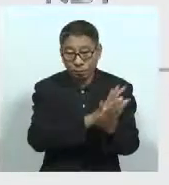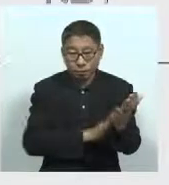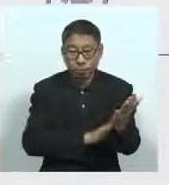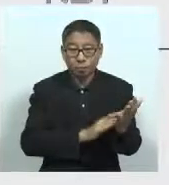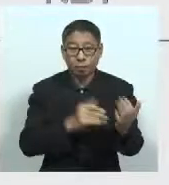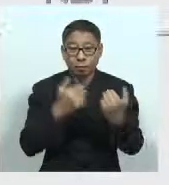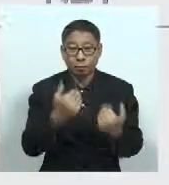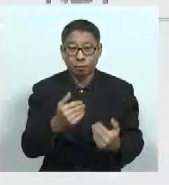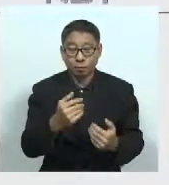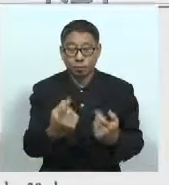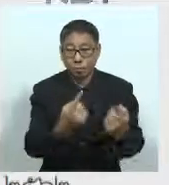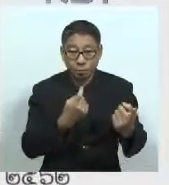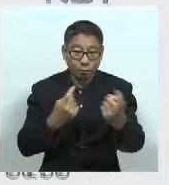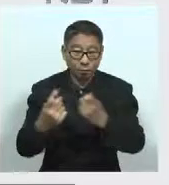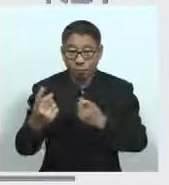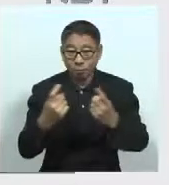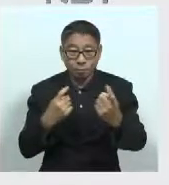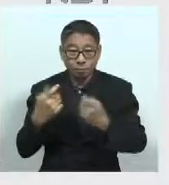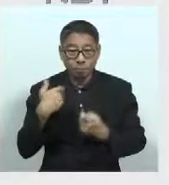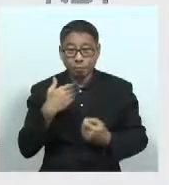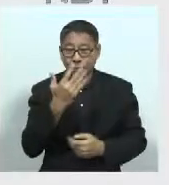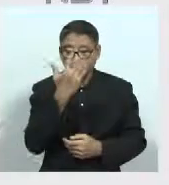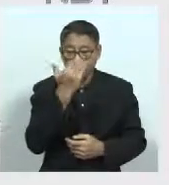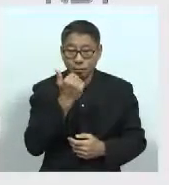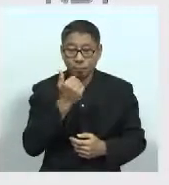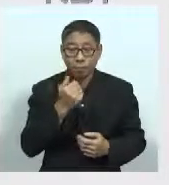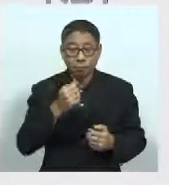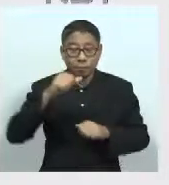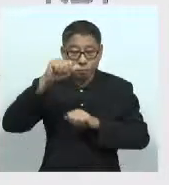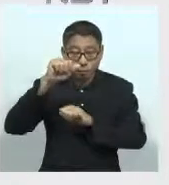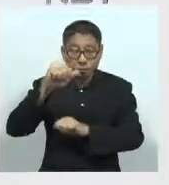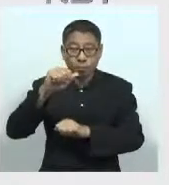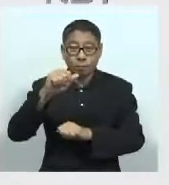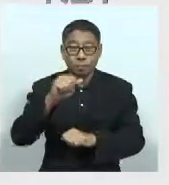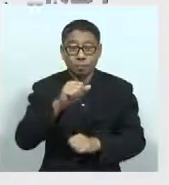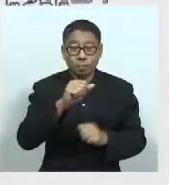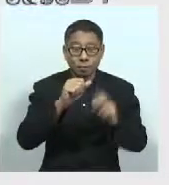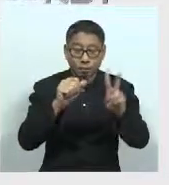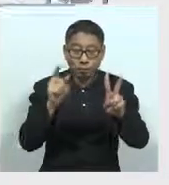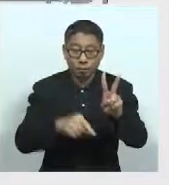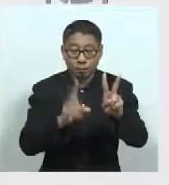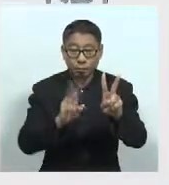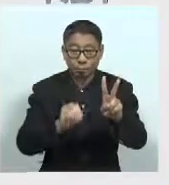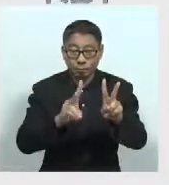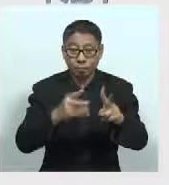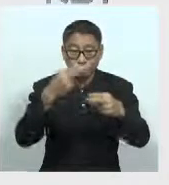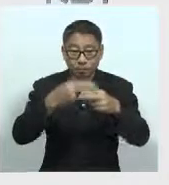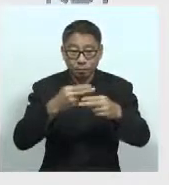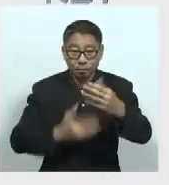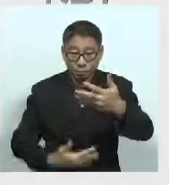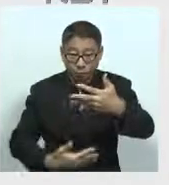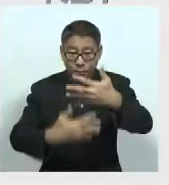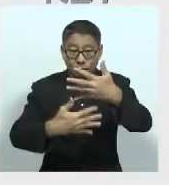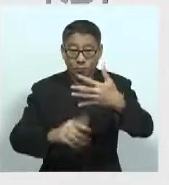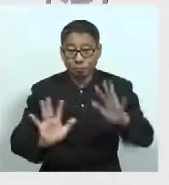ครับคำถามที่เขาถามนะครับว่าไอ้คำสั่งที่2/2562เนี่ยหายไปไหนรายชื่อสำรองห